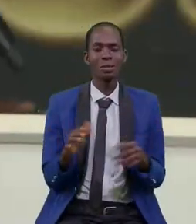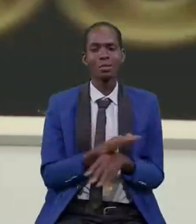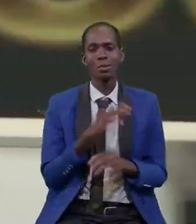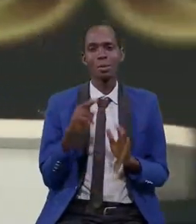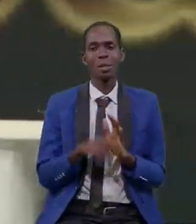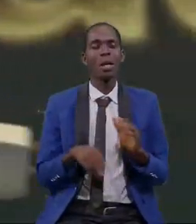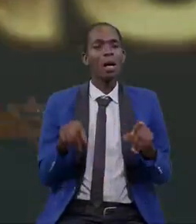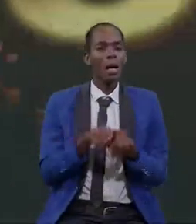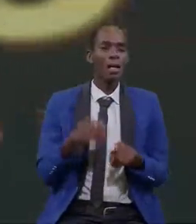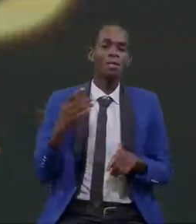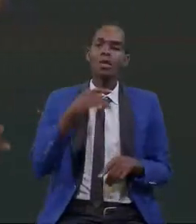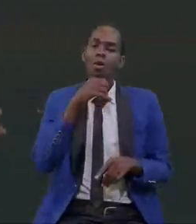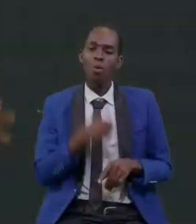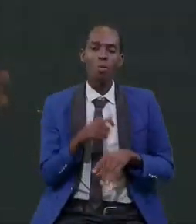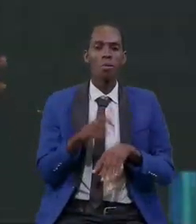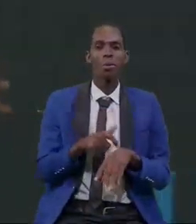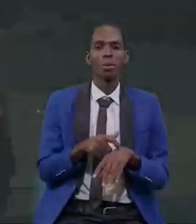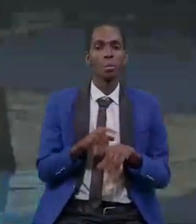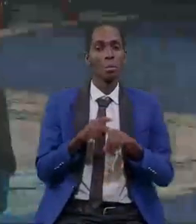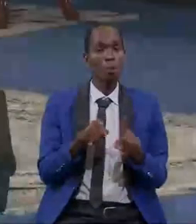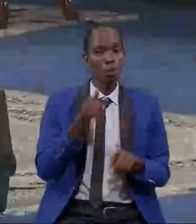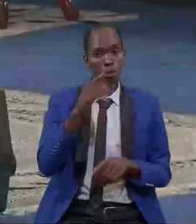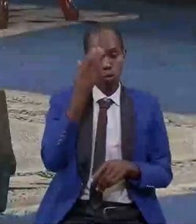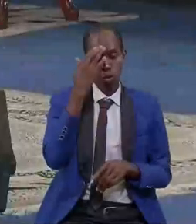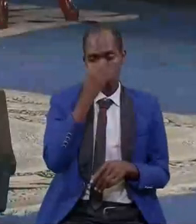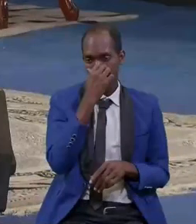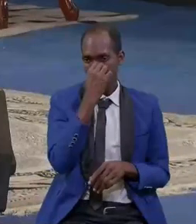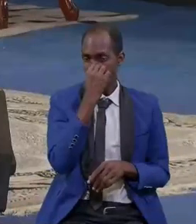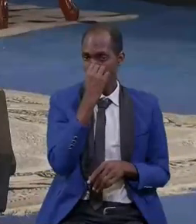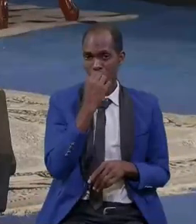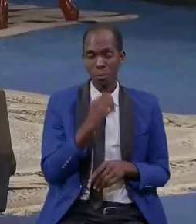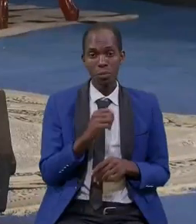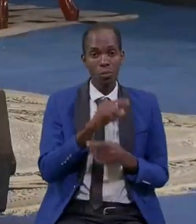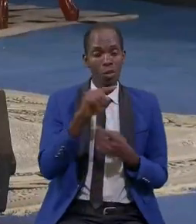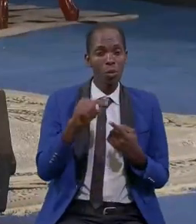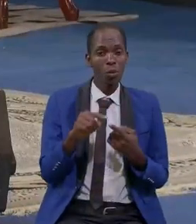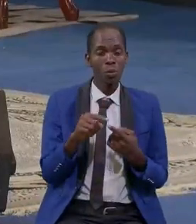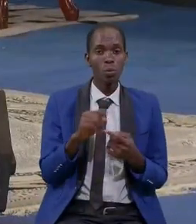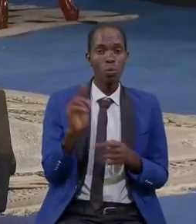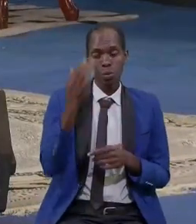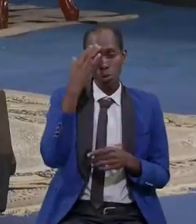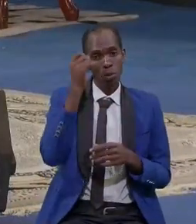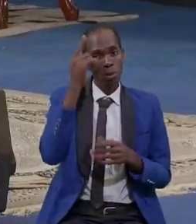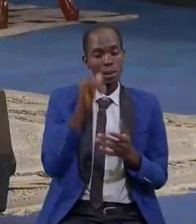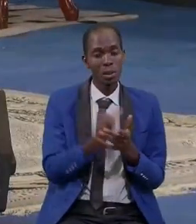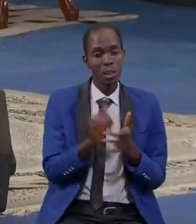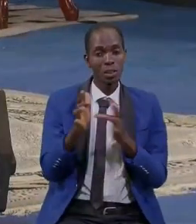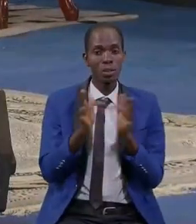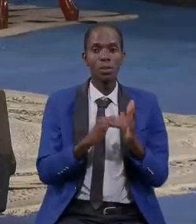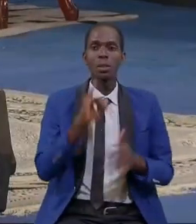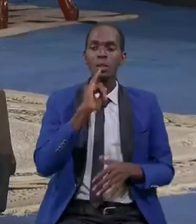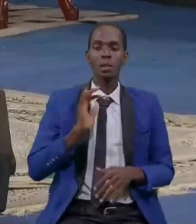telle que leur vie a toujours été. Mais quand vous comprenez que Jésus est notre Pâque,